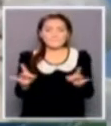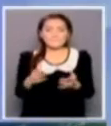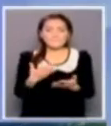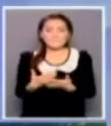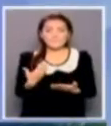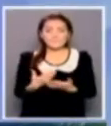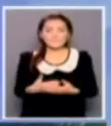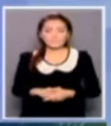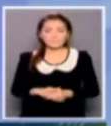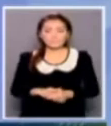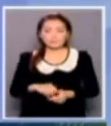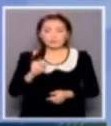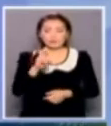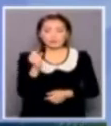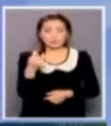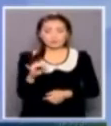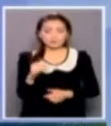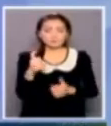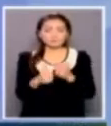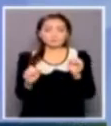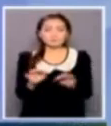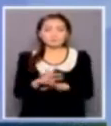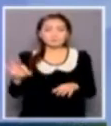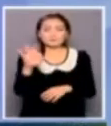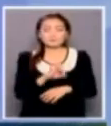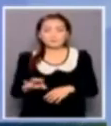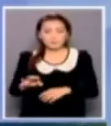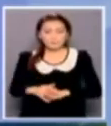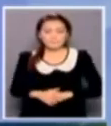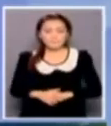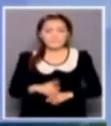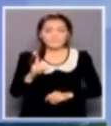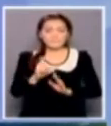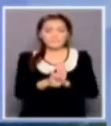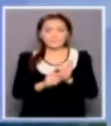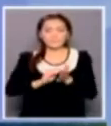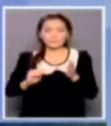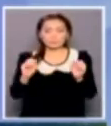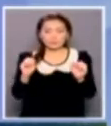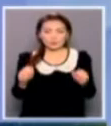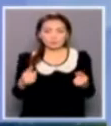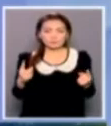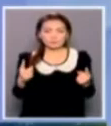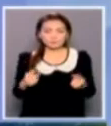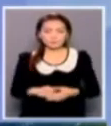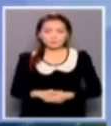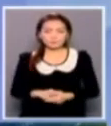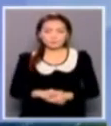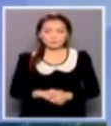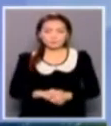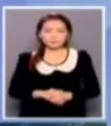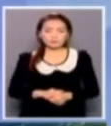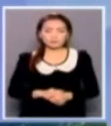бар. Абайдың әр өлеңі туралы бір кітап болмаса да, бір мақала жазуға болады деп. Бір үлкен мақала жазуға тұратын ақын